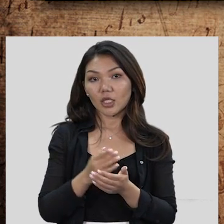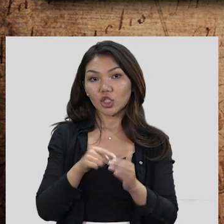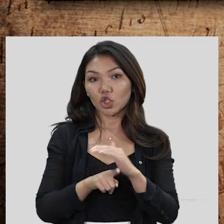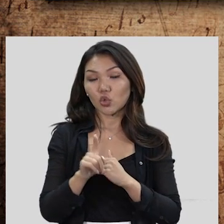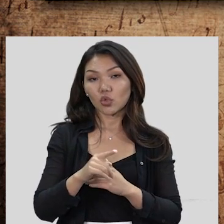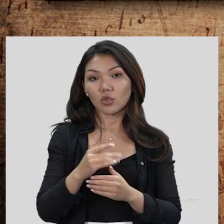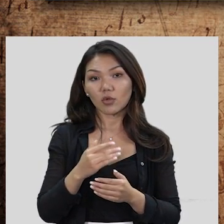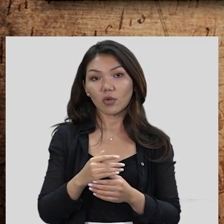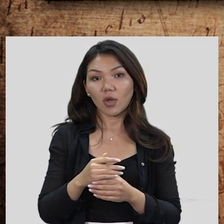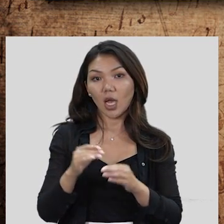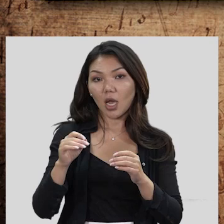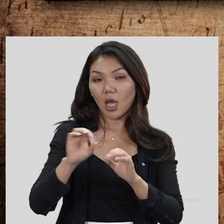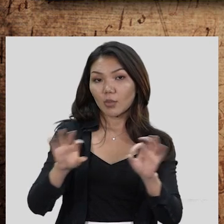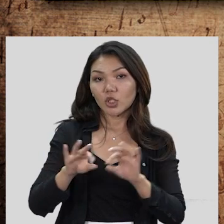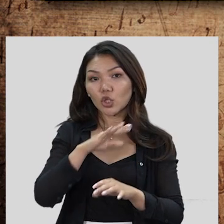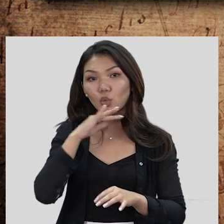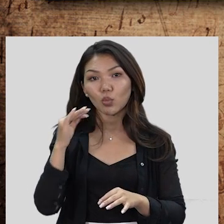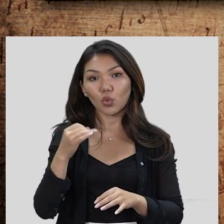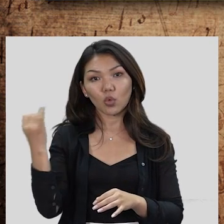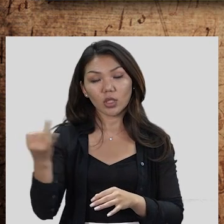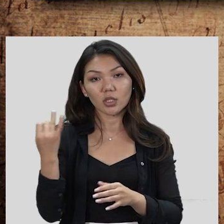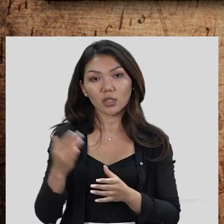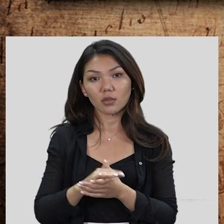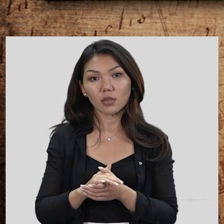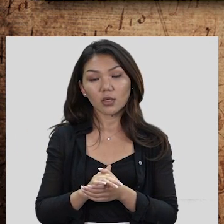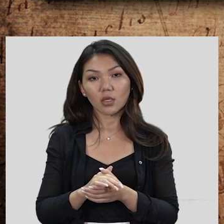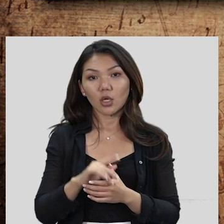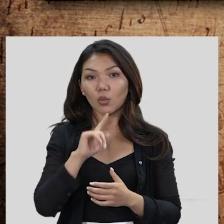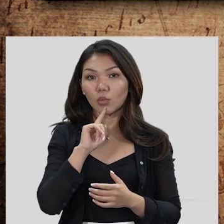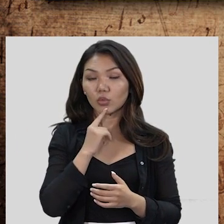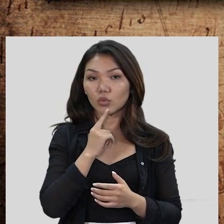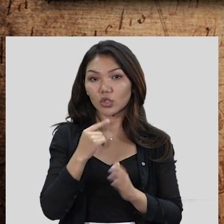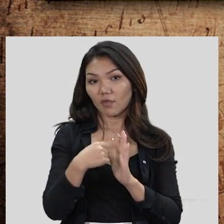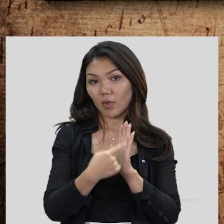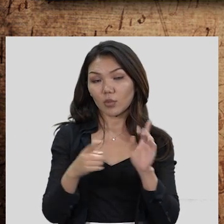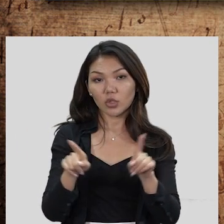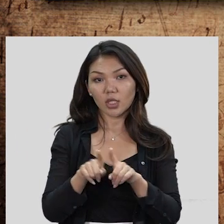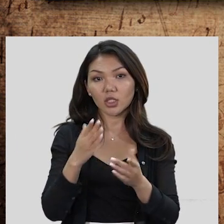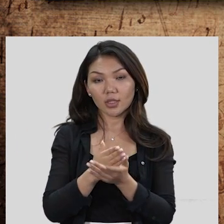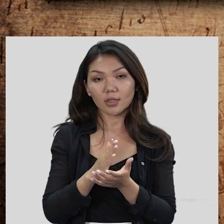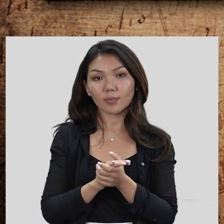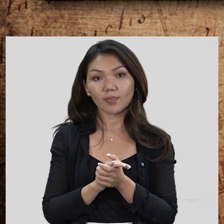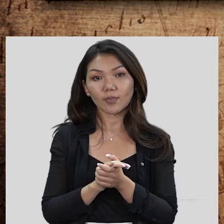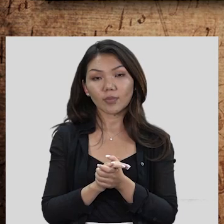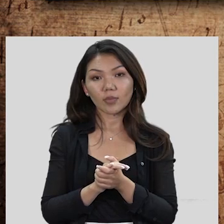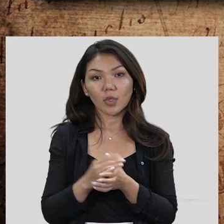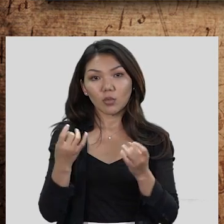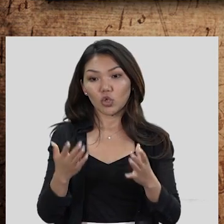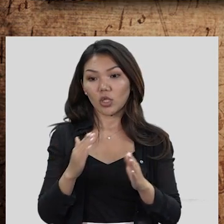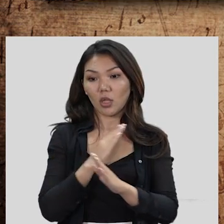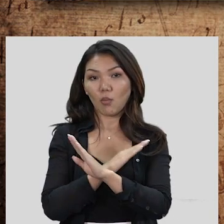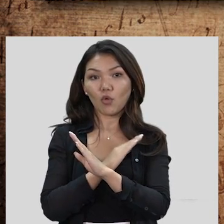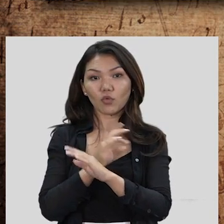историков про но они ставят и немало трудных вопросов многие древние памятники написанные не просто на мертвых